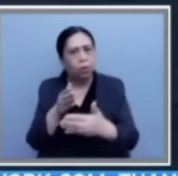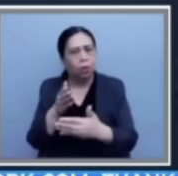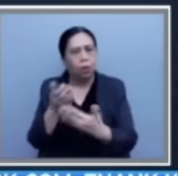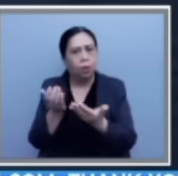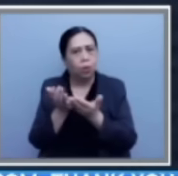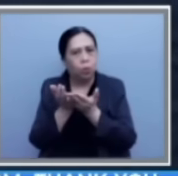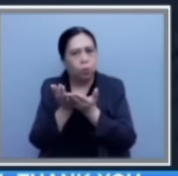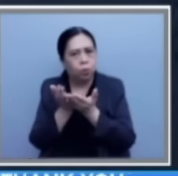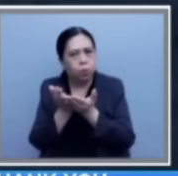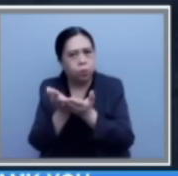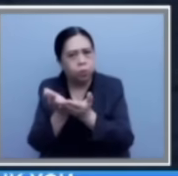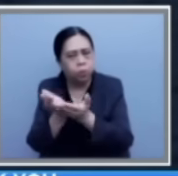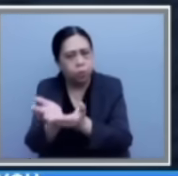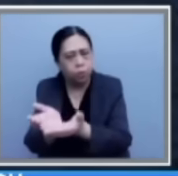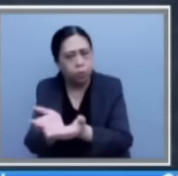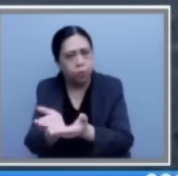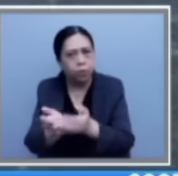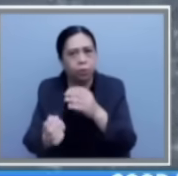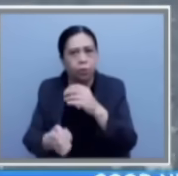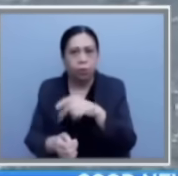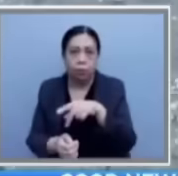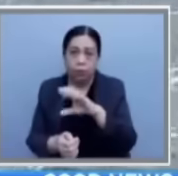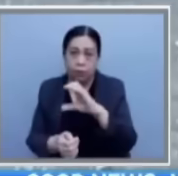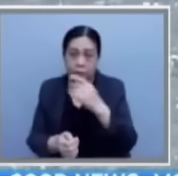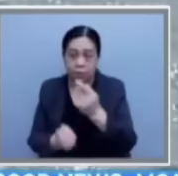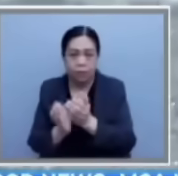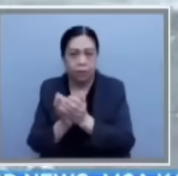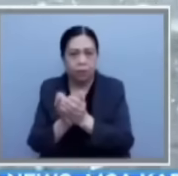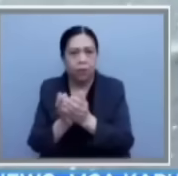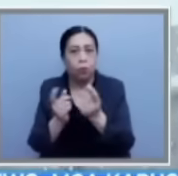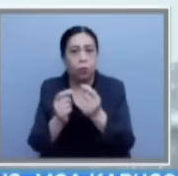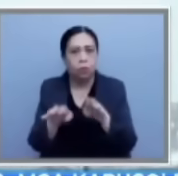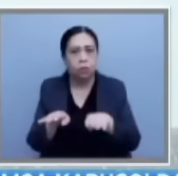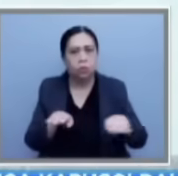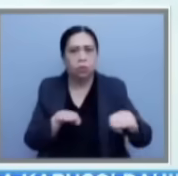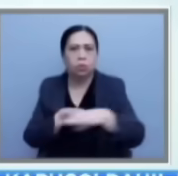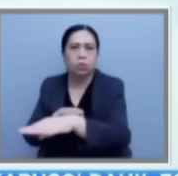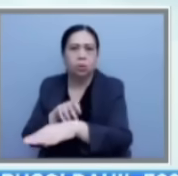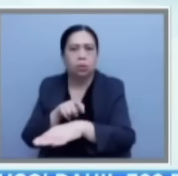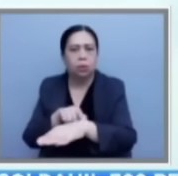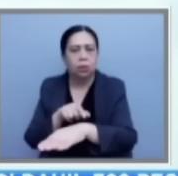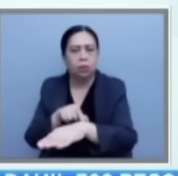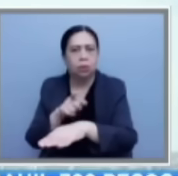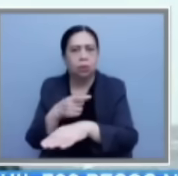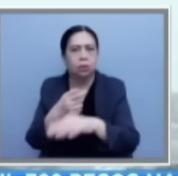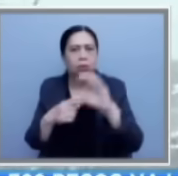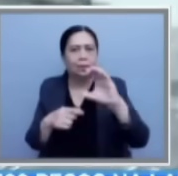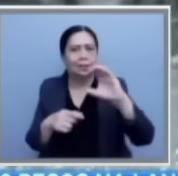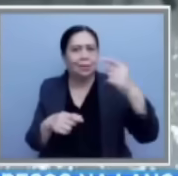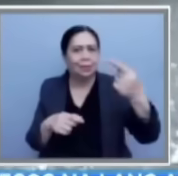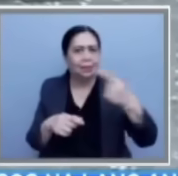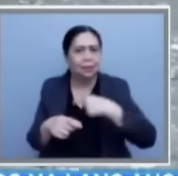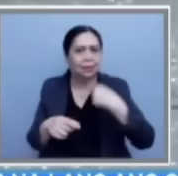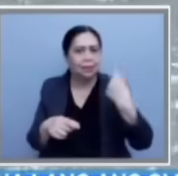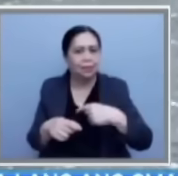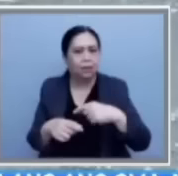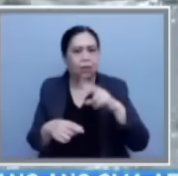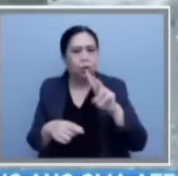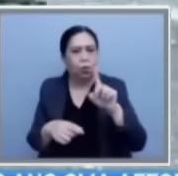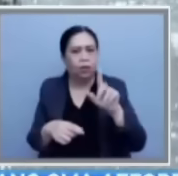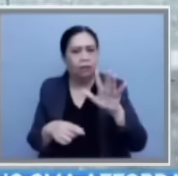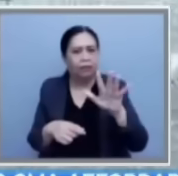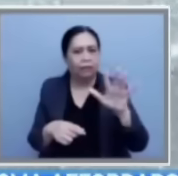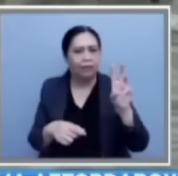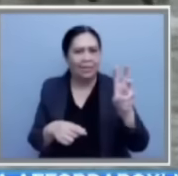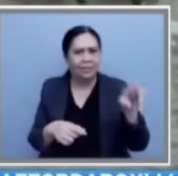ah coast guard vessel oovertake itong ah coast guard na 2556 yung nakasulat